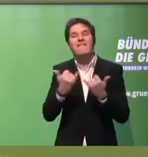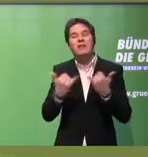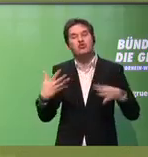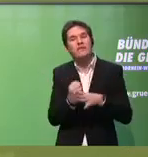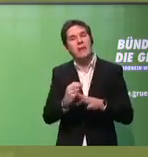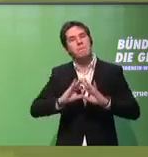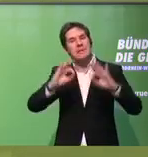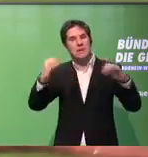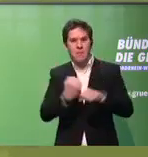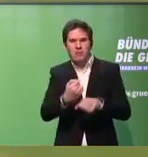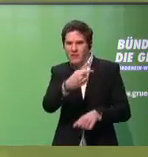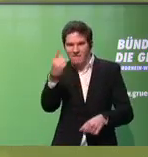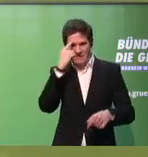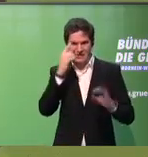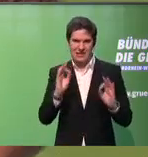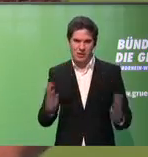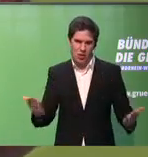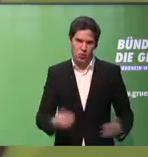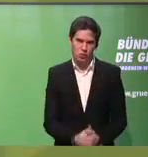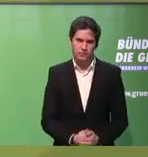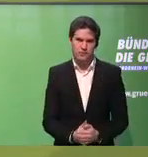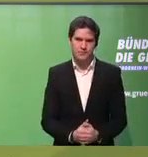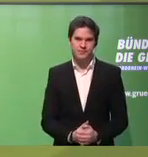können. Zu den konkreten Fragen,